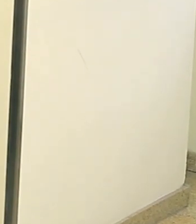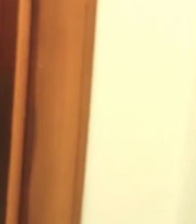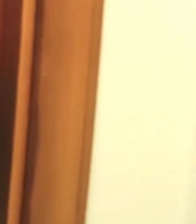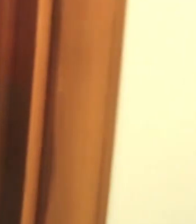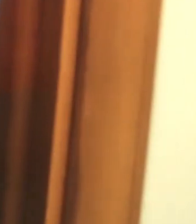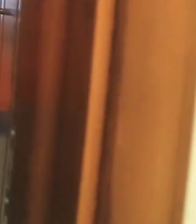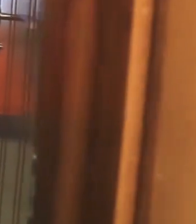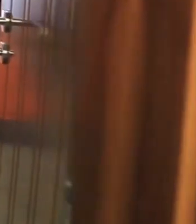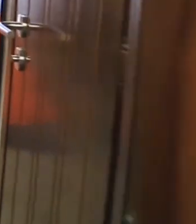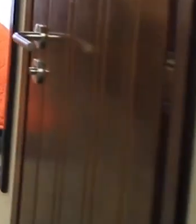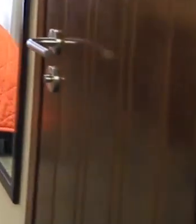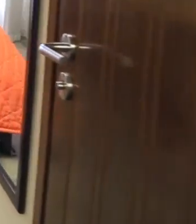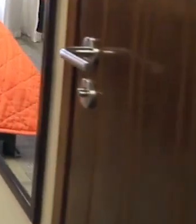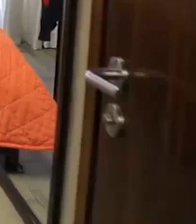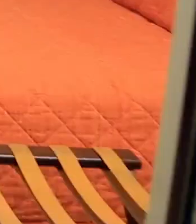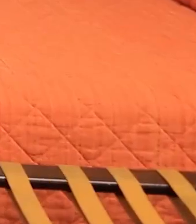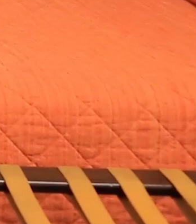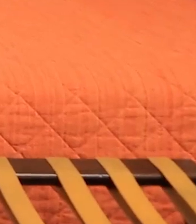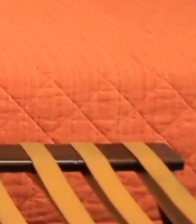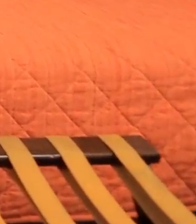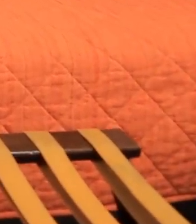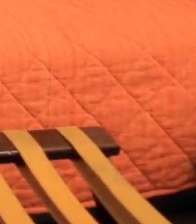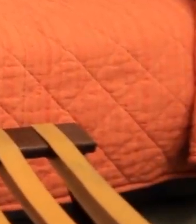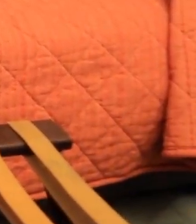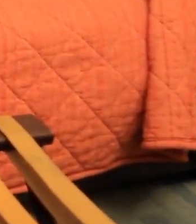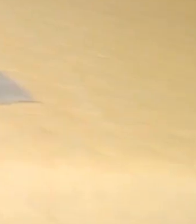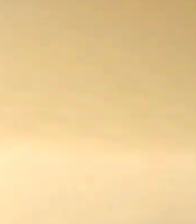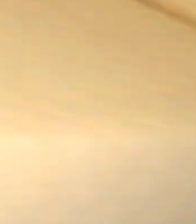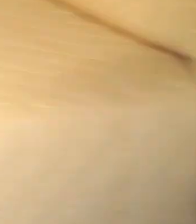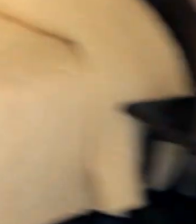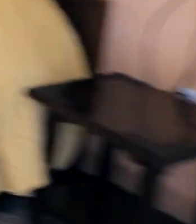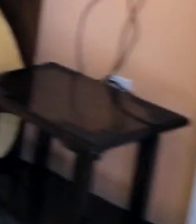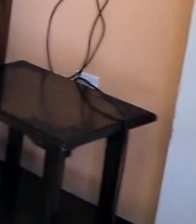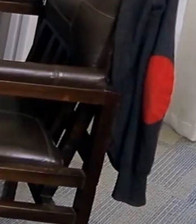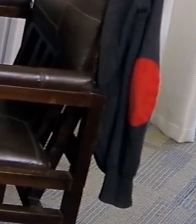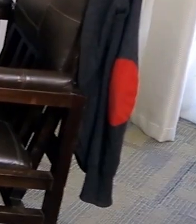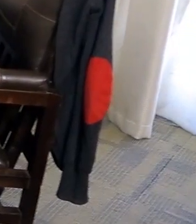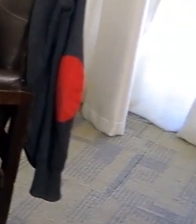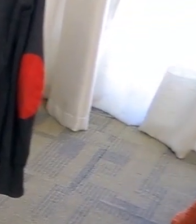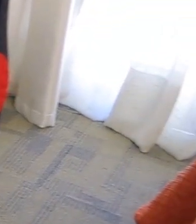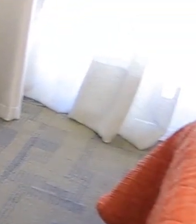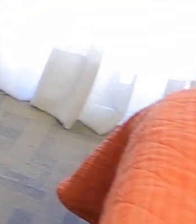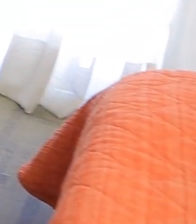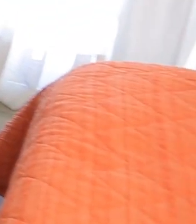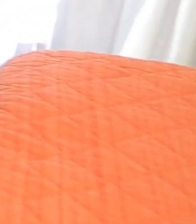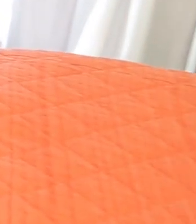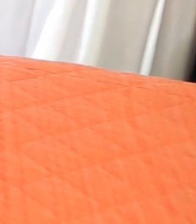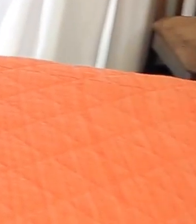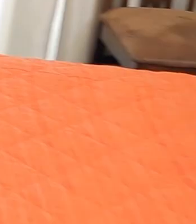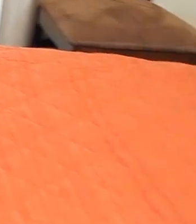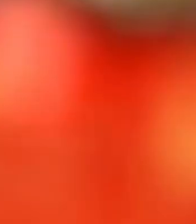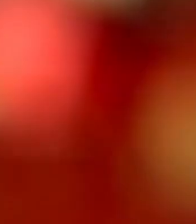ክፍሎች አለን የድሮ ውበት ያላቸው በሀገር ውስጥ ምርት የተሰሩ በሀገር ውስጥ የጥበብ ስራዎች የተዋቡ ክፍሎችን ያገኛሉ ለረፍት